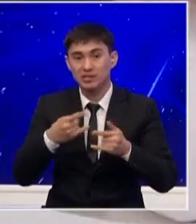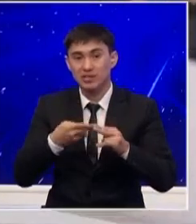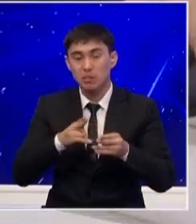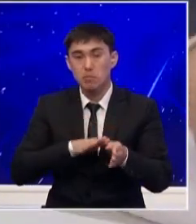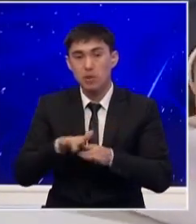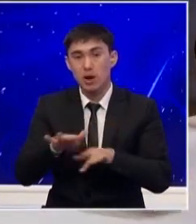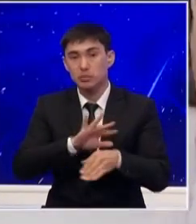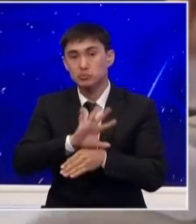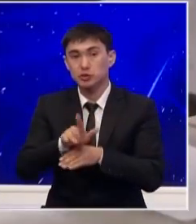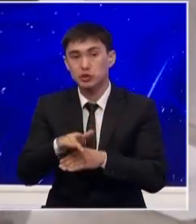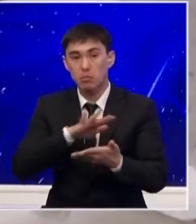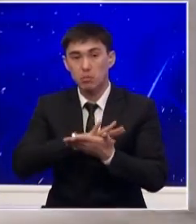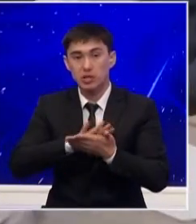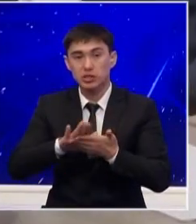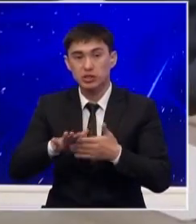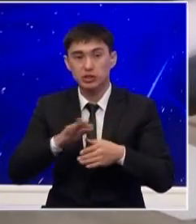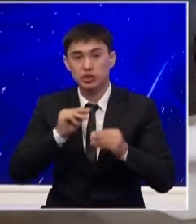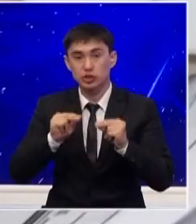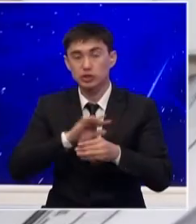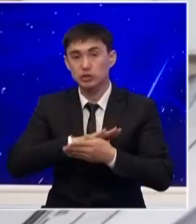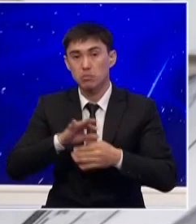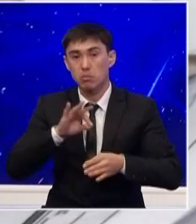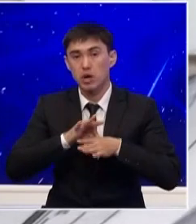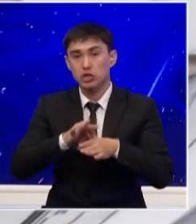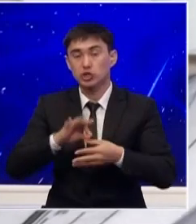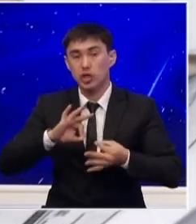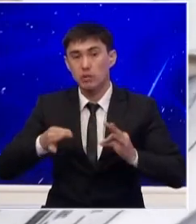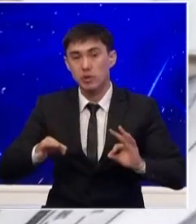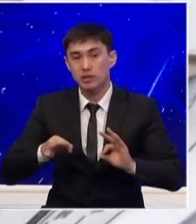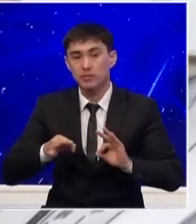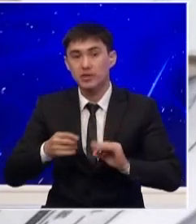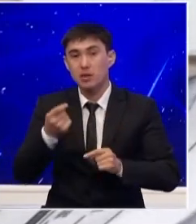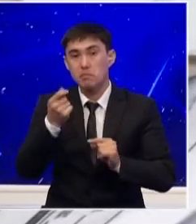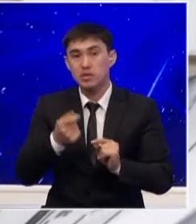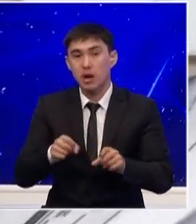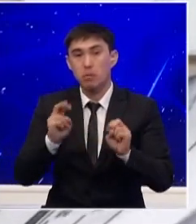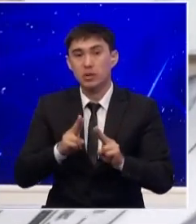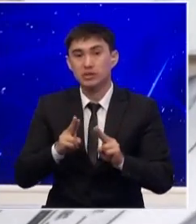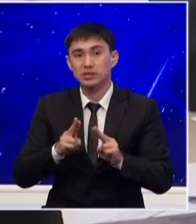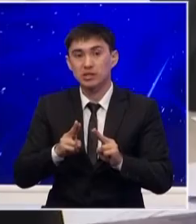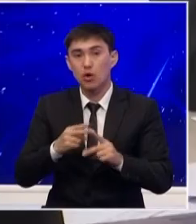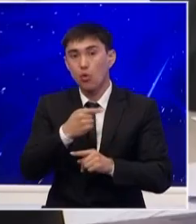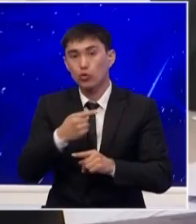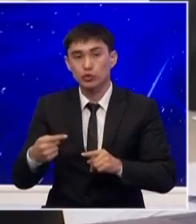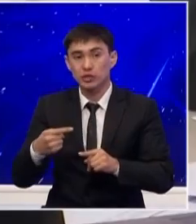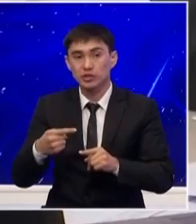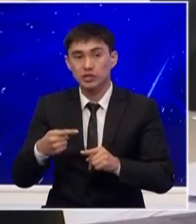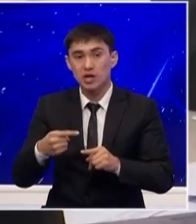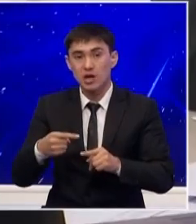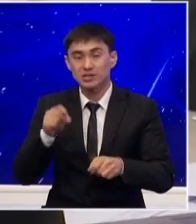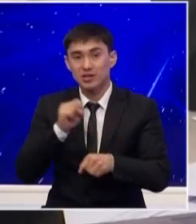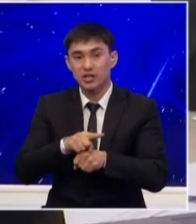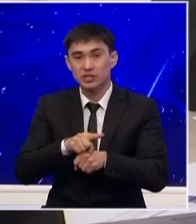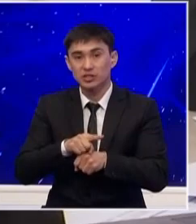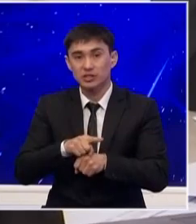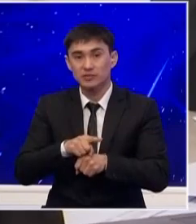направлены на обеспечение прозрачности прохождения олимпиады. Кроме того, они минимизируют риски утечки заданий и лоббирования интересов